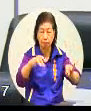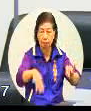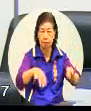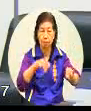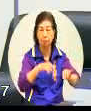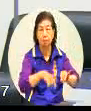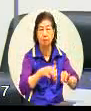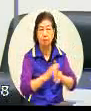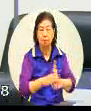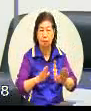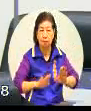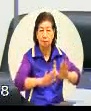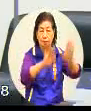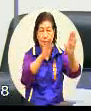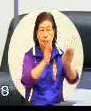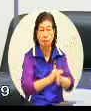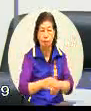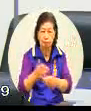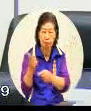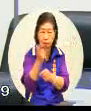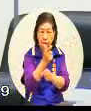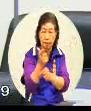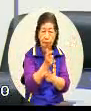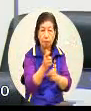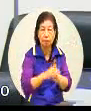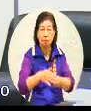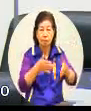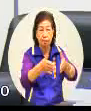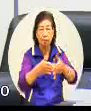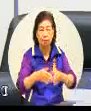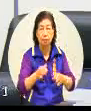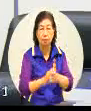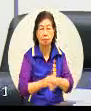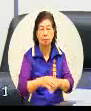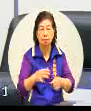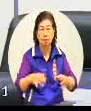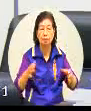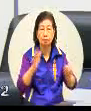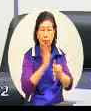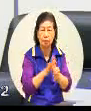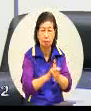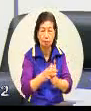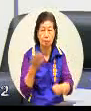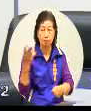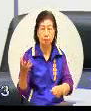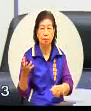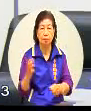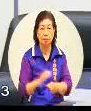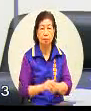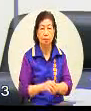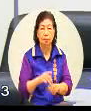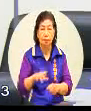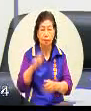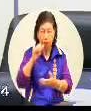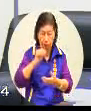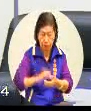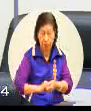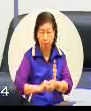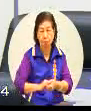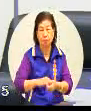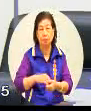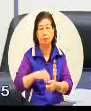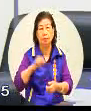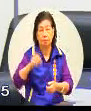甲咧咱消防的需要呢，拢足有帮助，所以伊咧就决定要做。